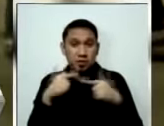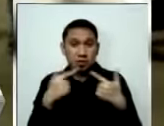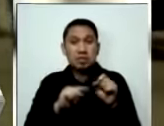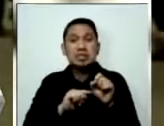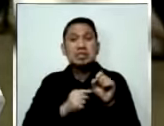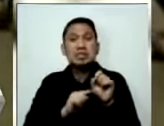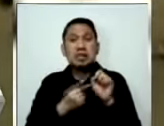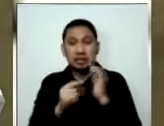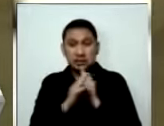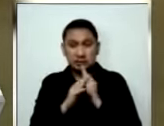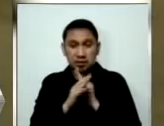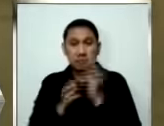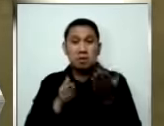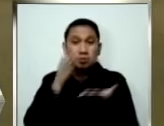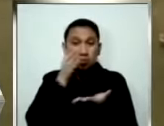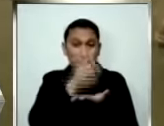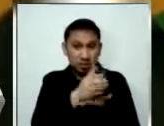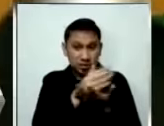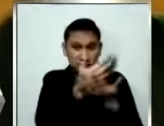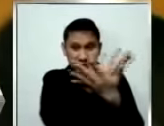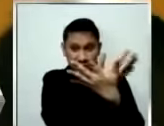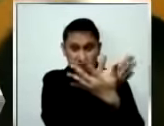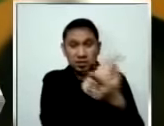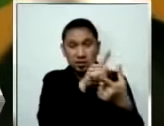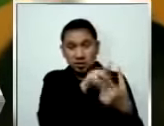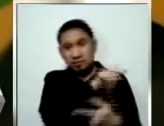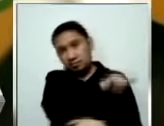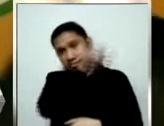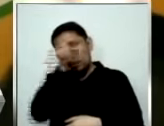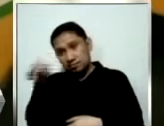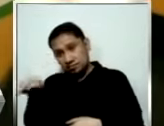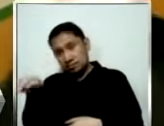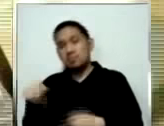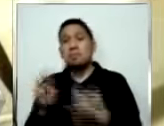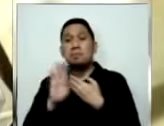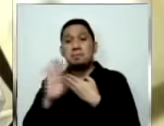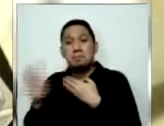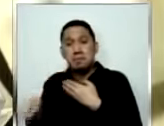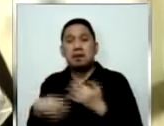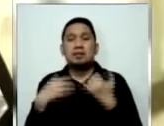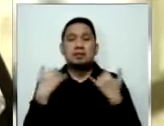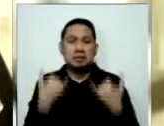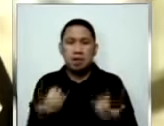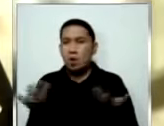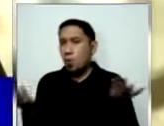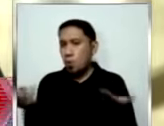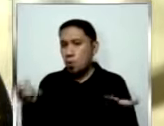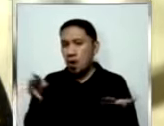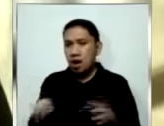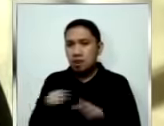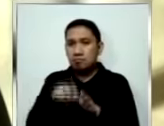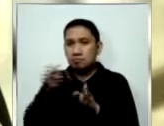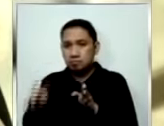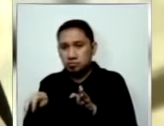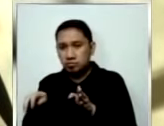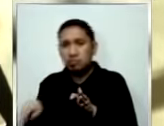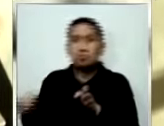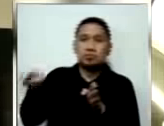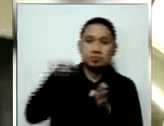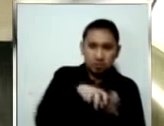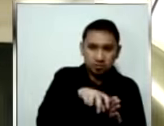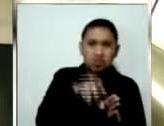papuntang Monumento at pabalik. Kung ano lamang po yung mga inilatag po na mga pick up and drop off point, doon lamang po yung amin pong